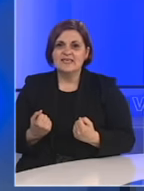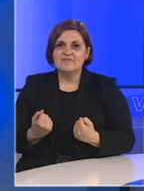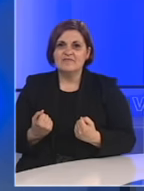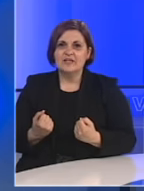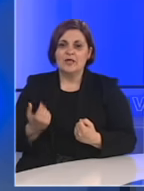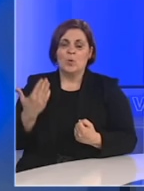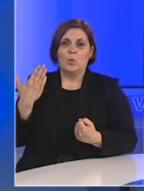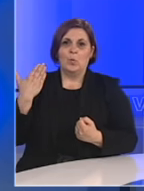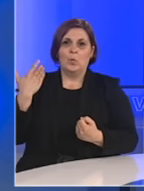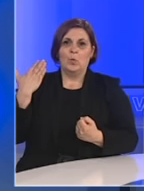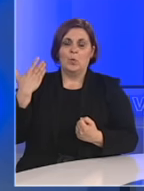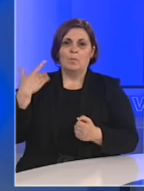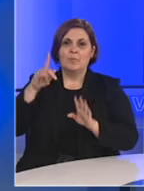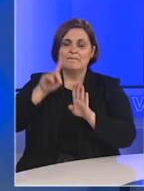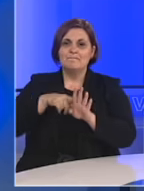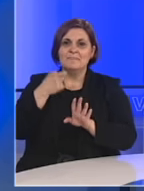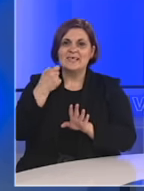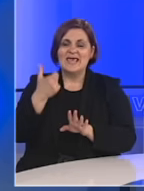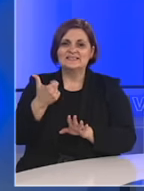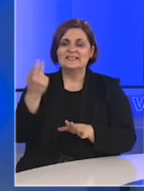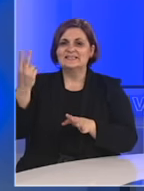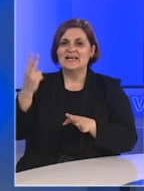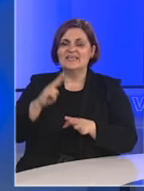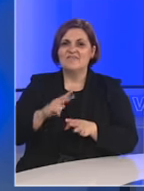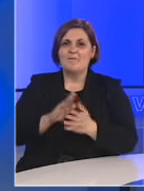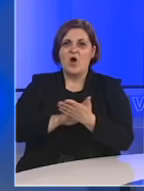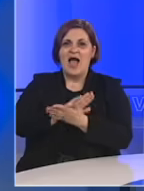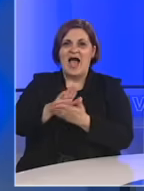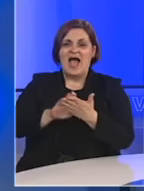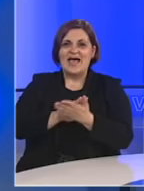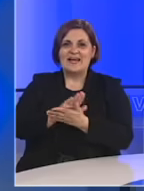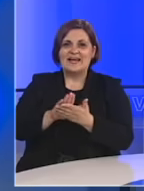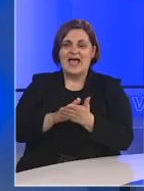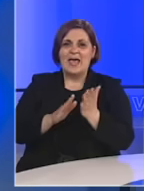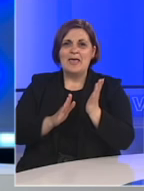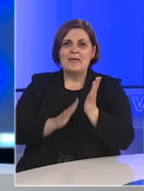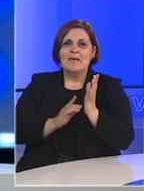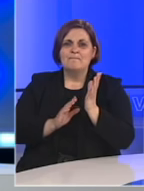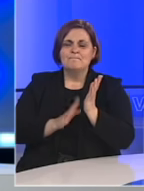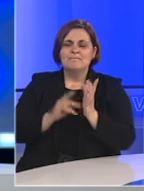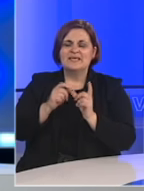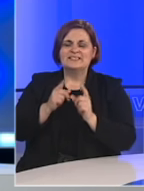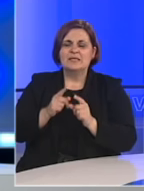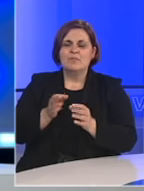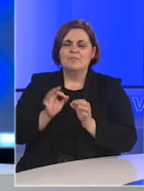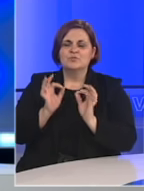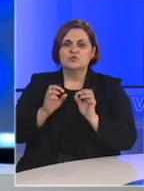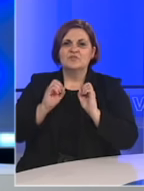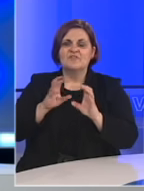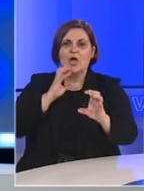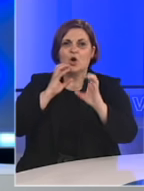u proteklih mjesec i pol ili dva? Razgovaramo sa Mirsadom Poturković, stručnom savjetnicom